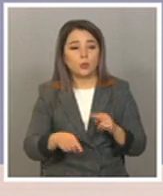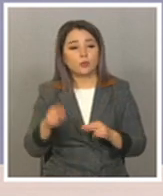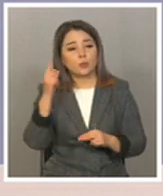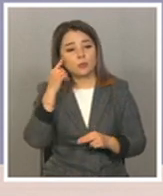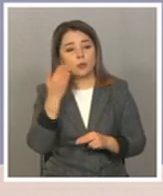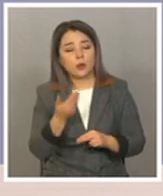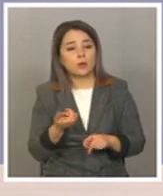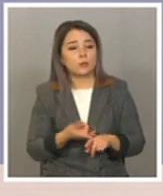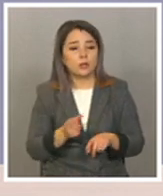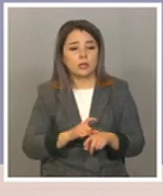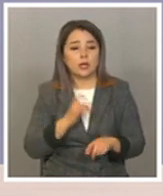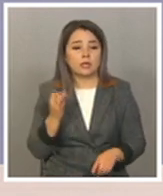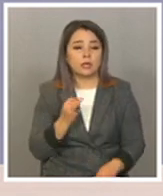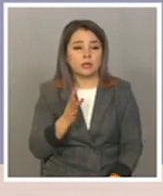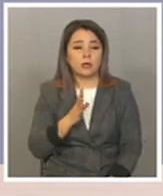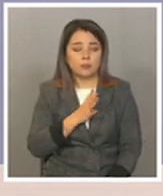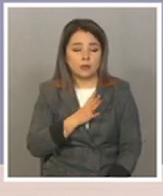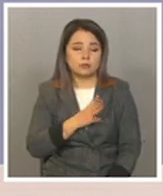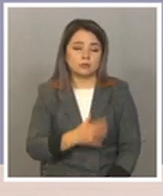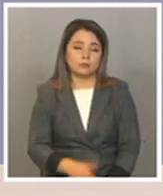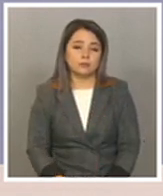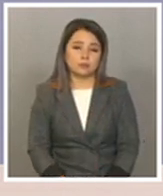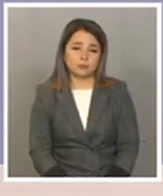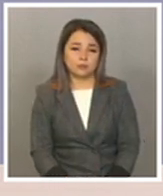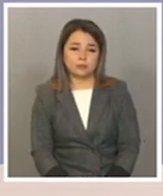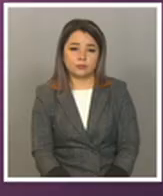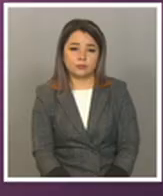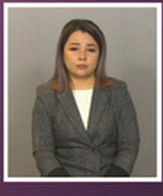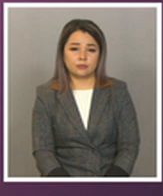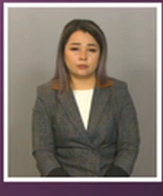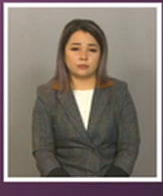вам было интересно. Я прощаюсь. До свидания.